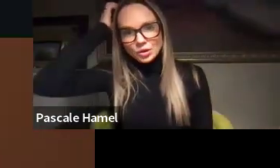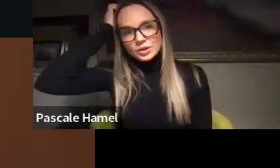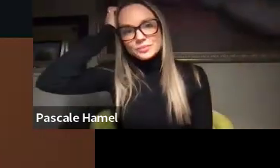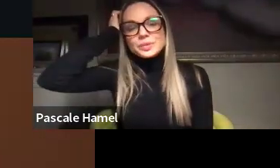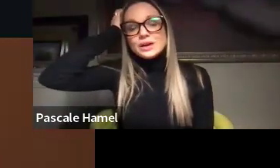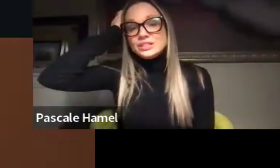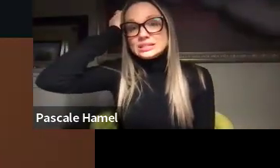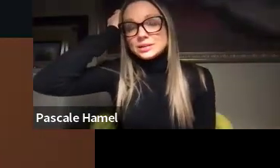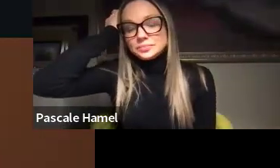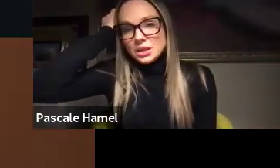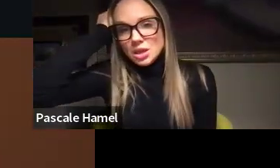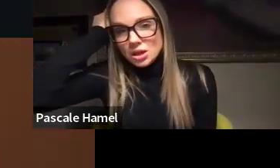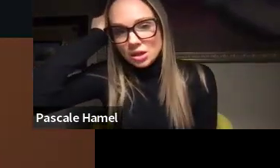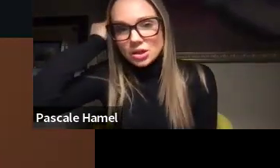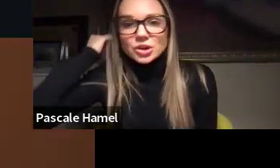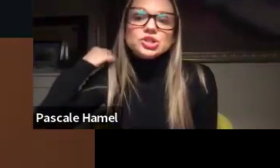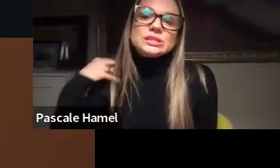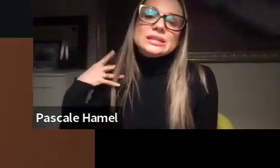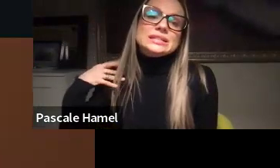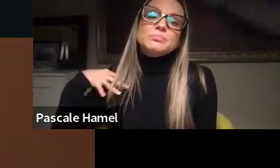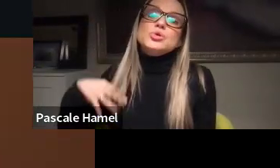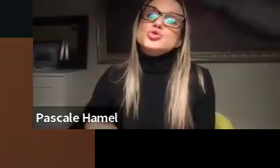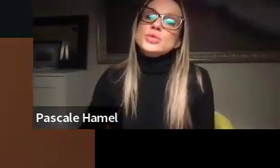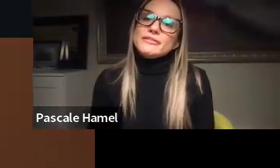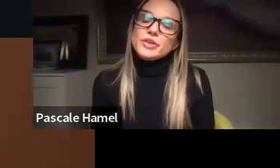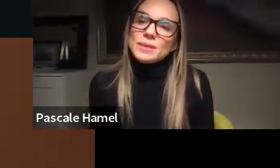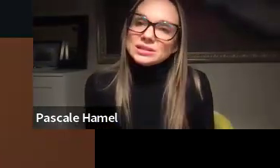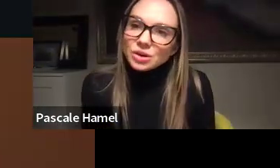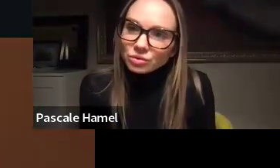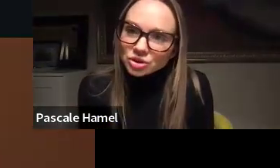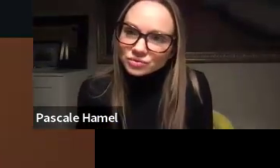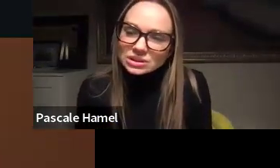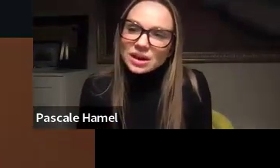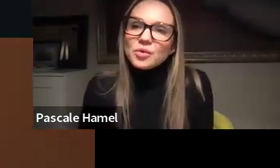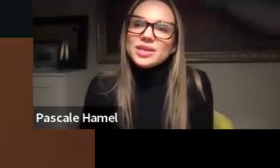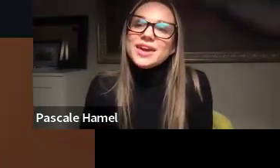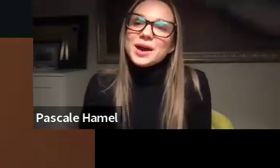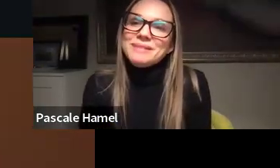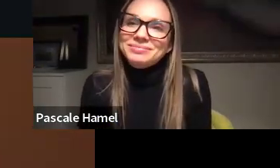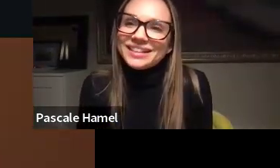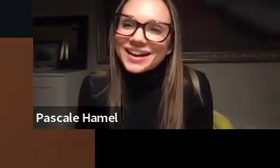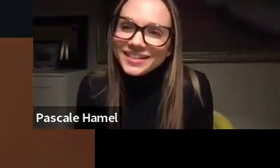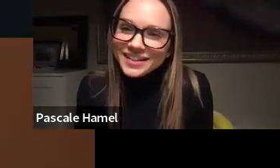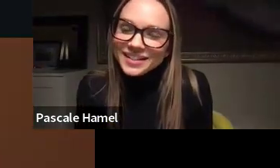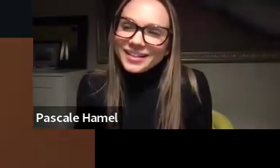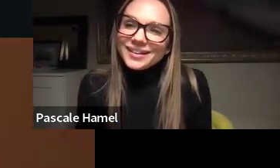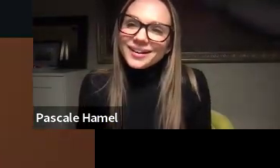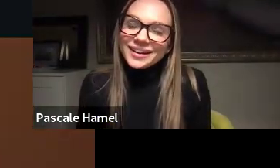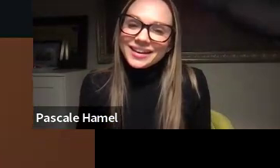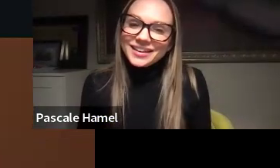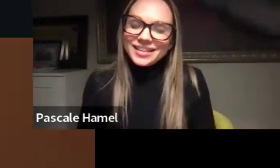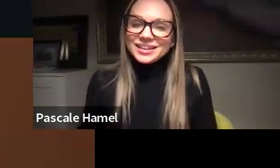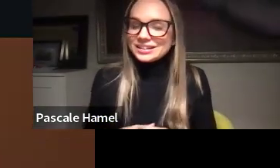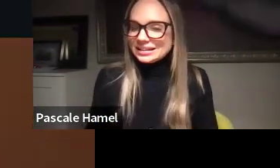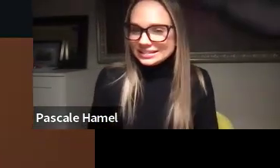ah. Donc, en finissant, je sais que c'est beaucoup d'informations que je vous ai envoyées en même temps.